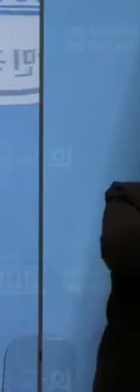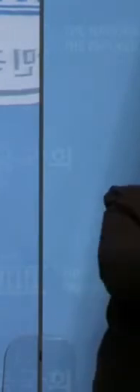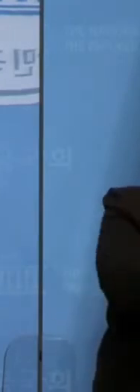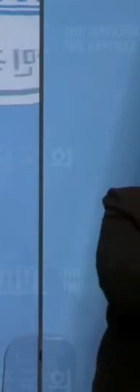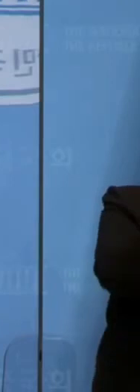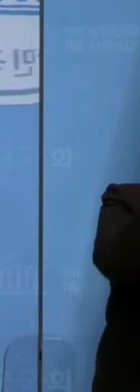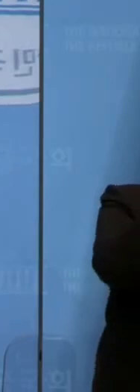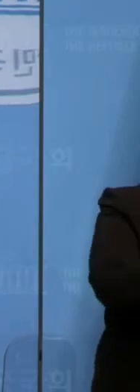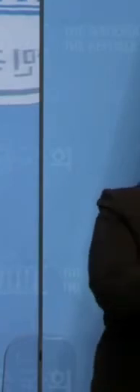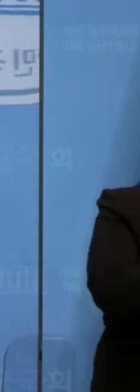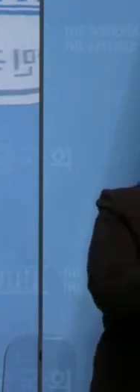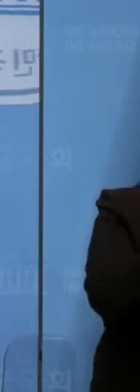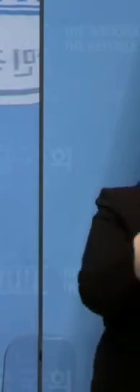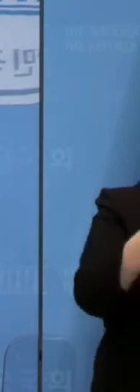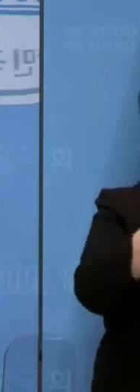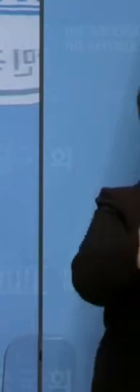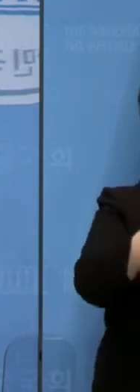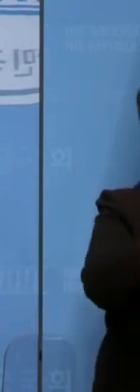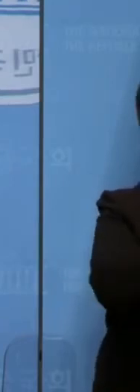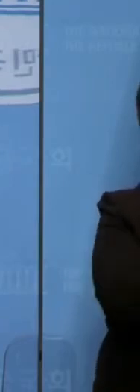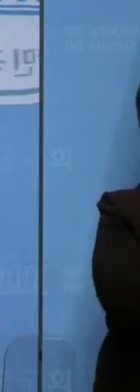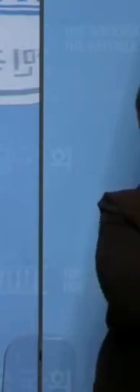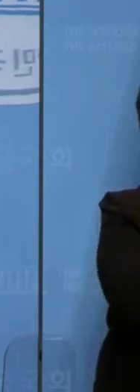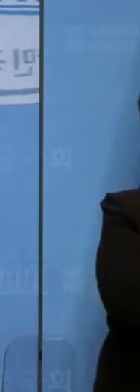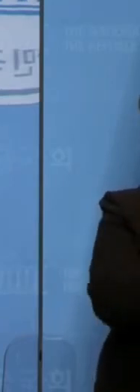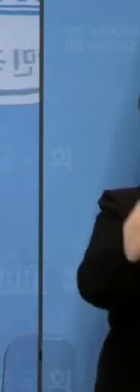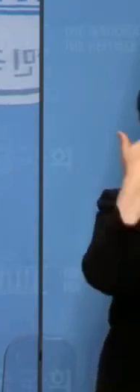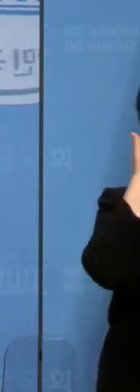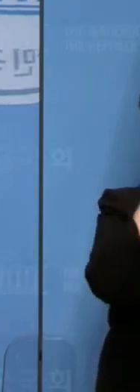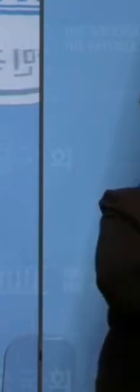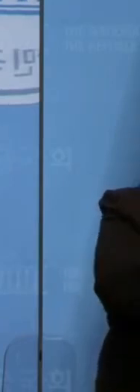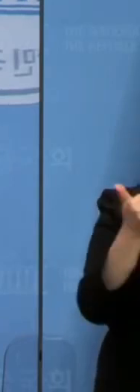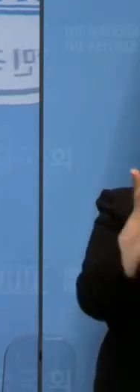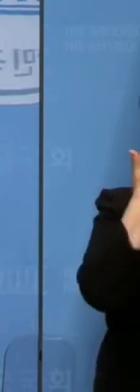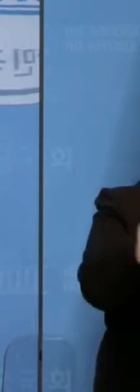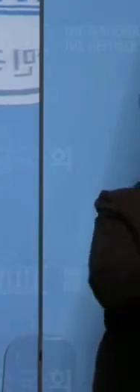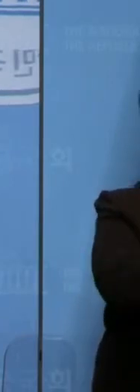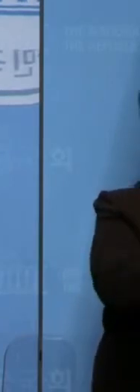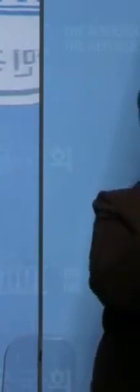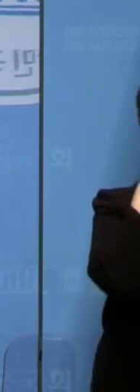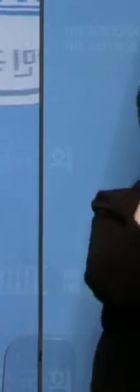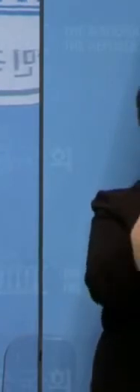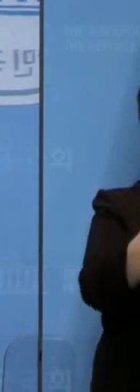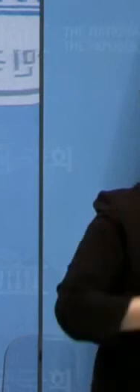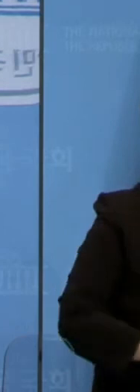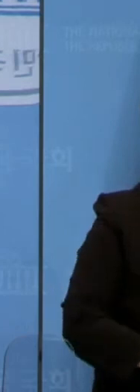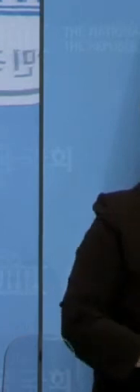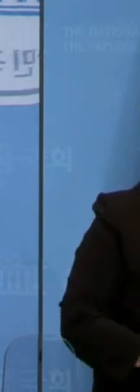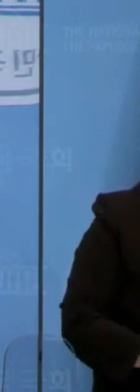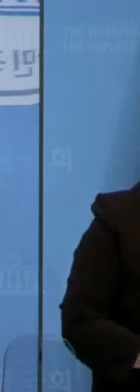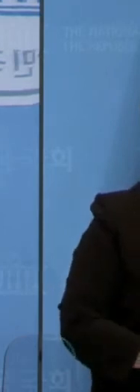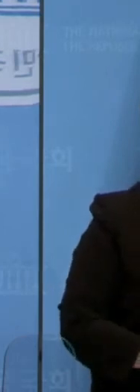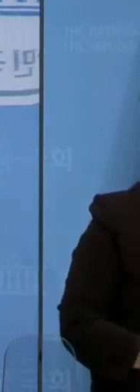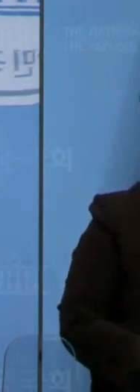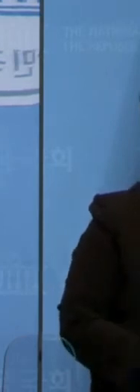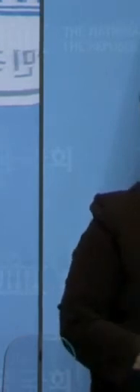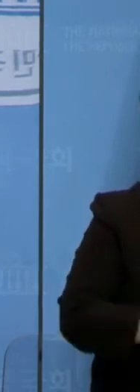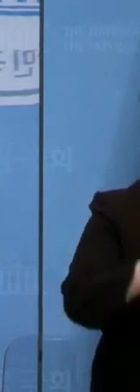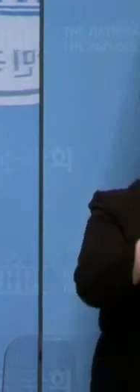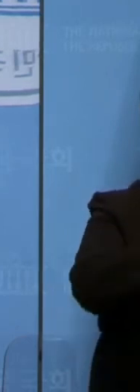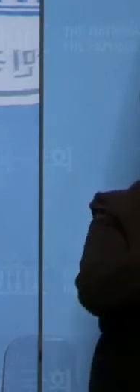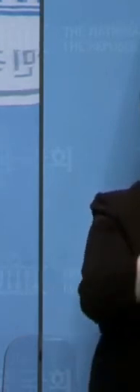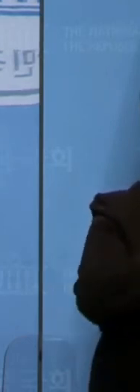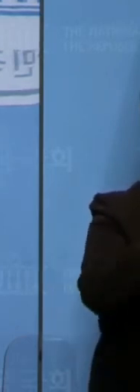콜라보는 이 정권이 어떤 사람들인지를 다시 한번 확인시켜 주었습니다. 이